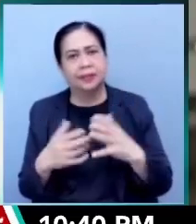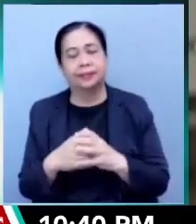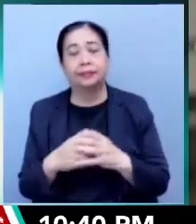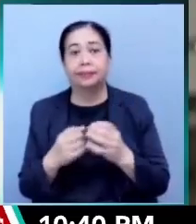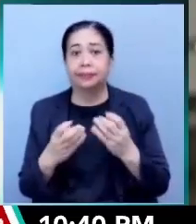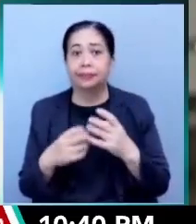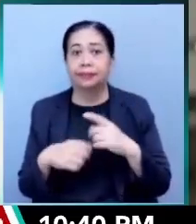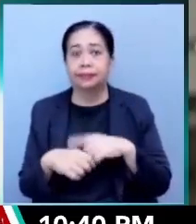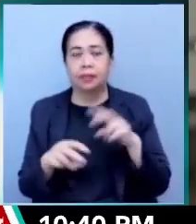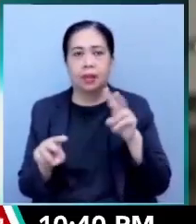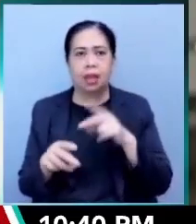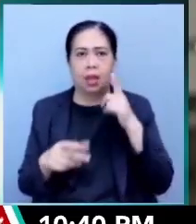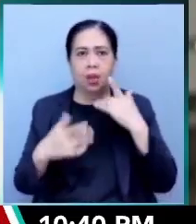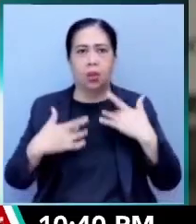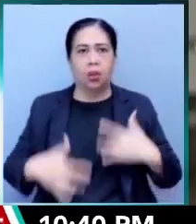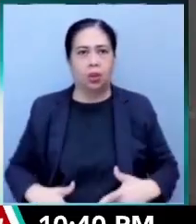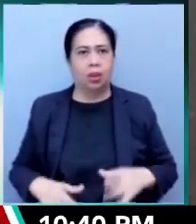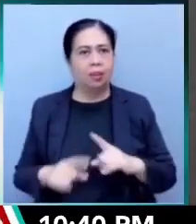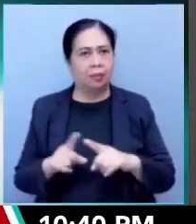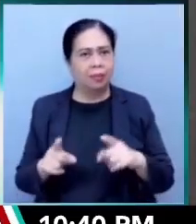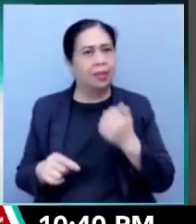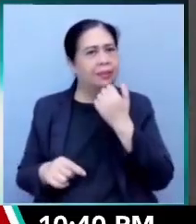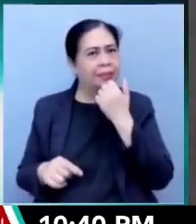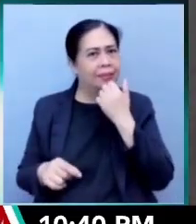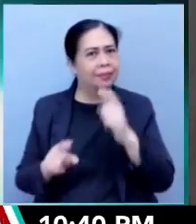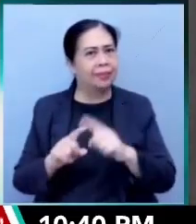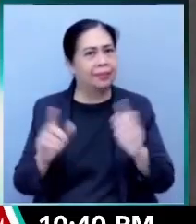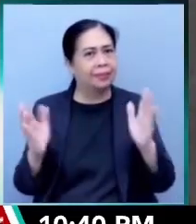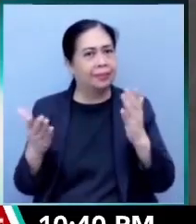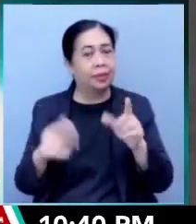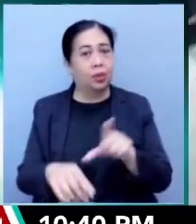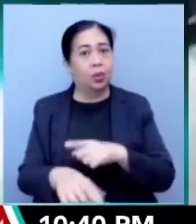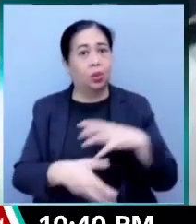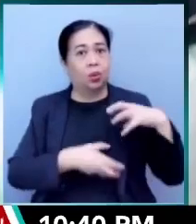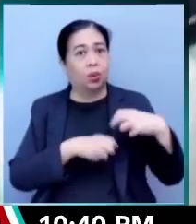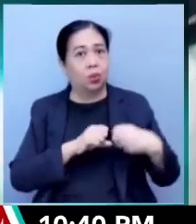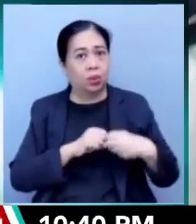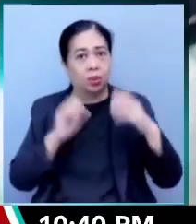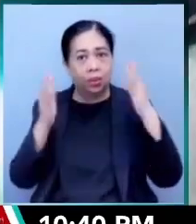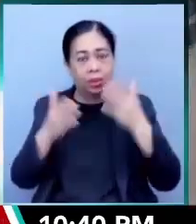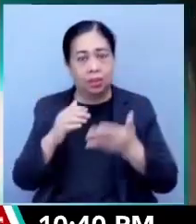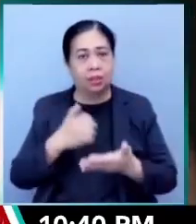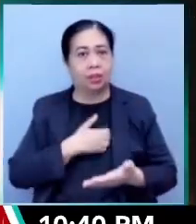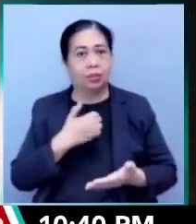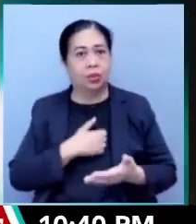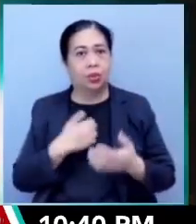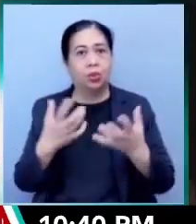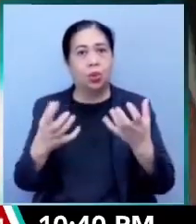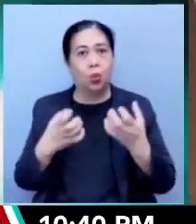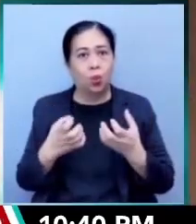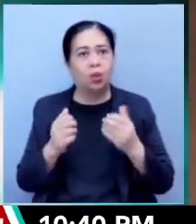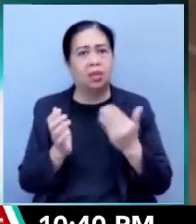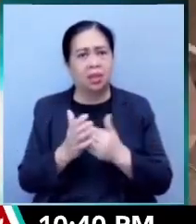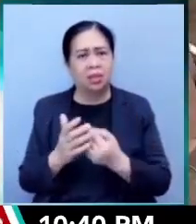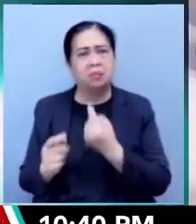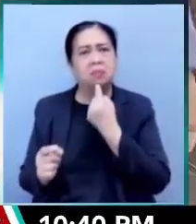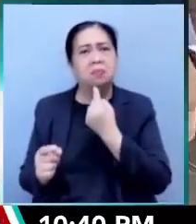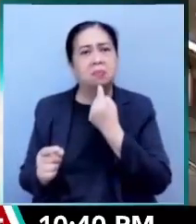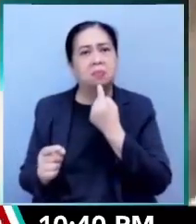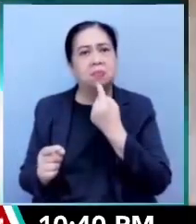pagkakamalang depression ito, pero may pagkakaiba. Sa prolonged grief, sumisentro ang emosyon sa pagnanais na makasama ulit ang pumanaw na mahal sa